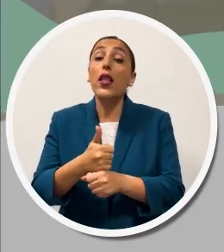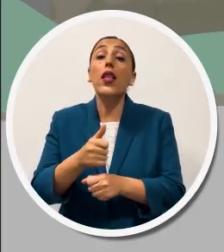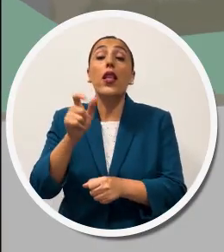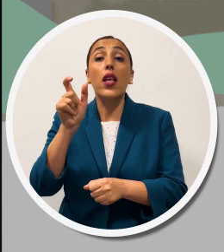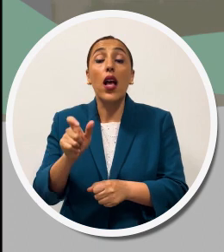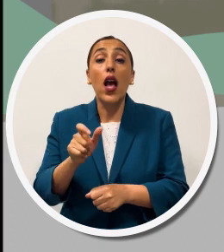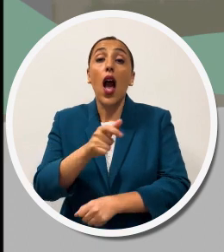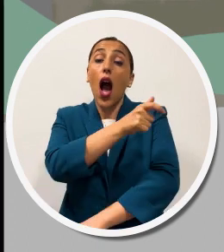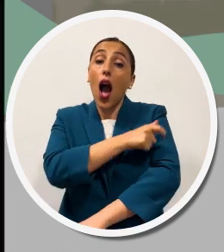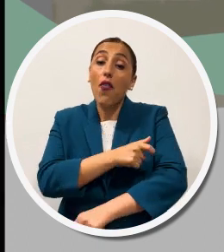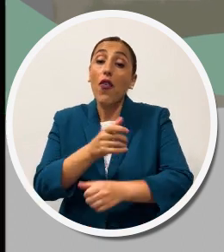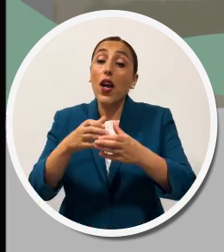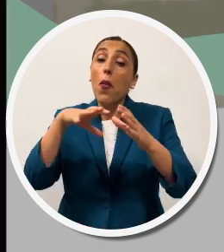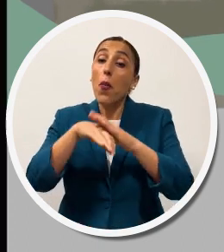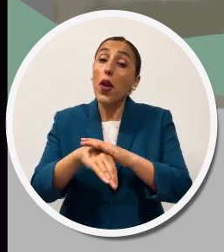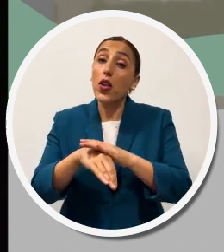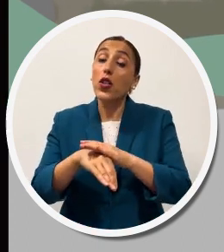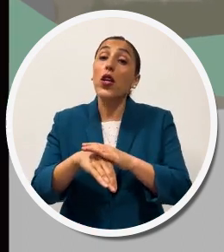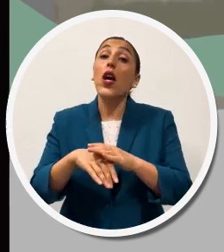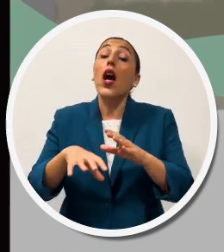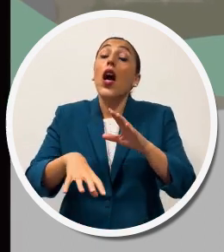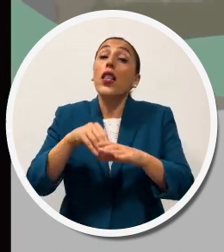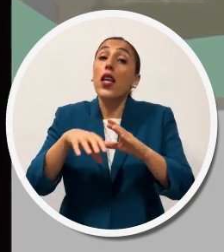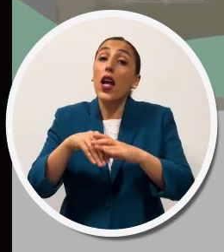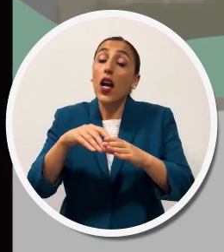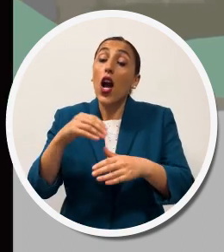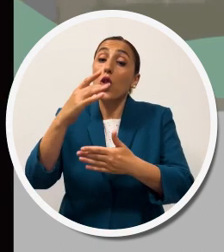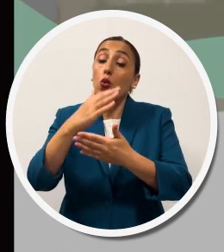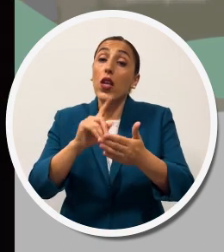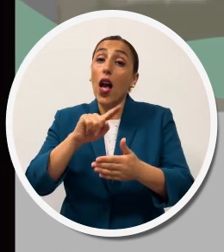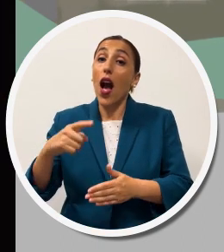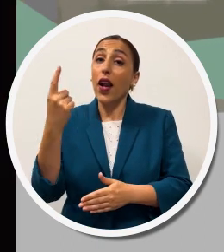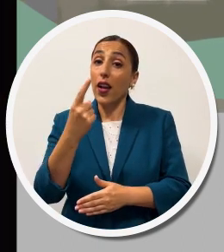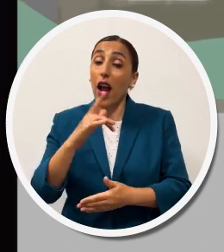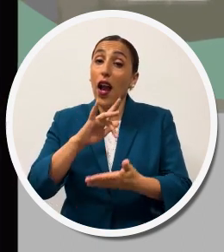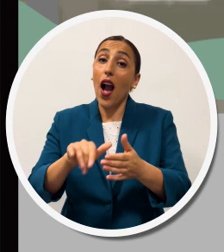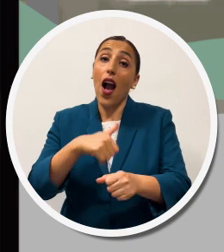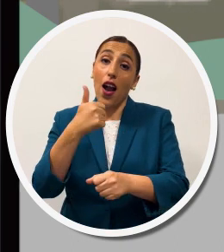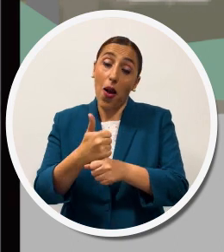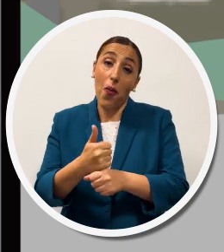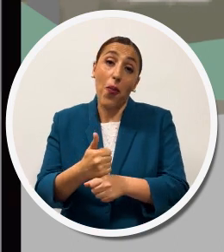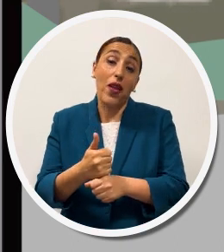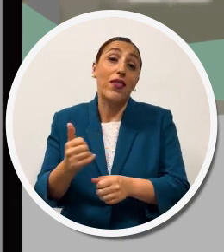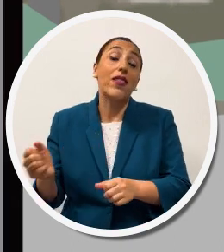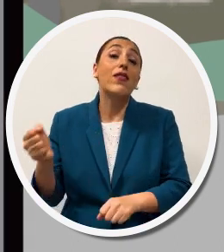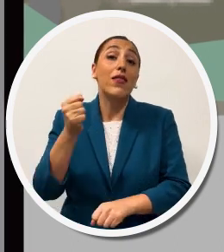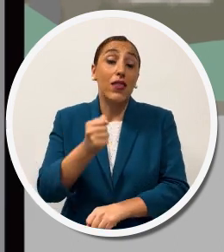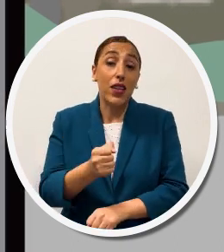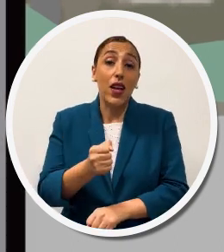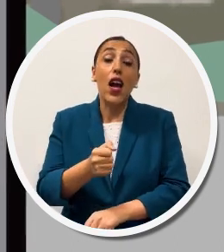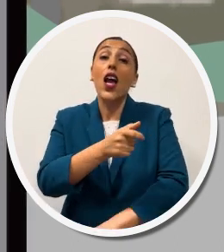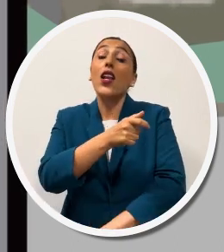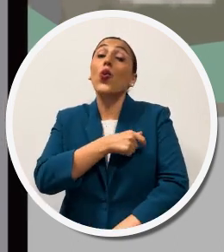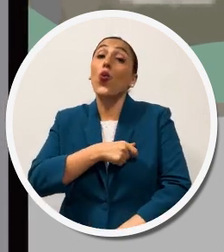պետք է լինի ավականու կազմից։ Որպես կանոն, ընտրական ցուցակների առաջին համարները քաղաքապետի թեկնածուներն են։